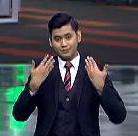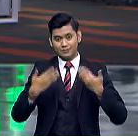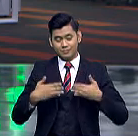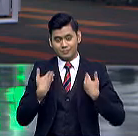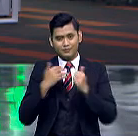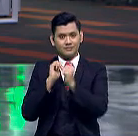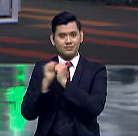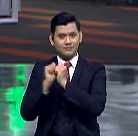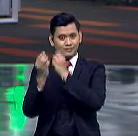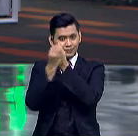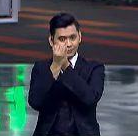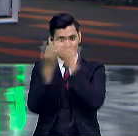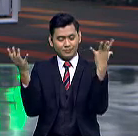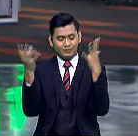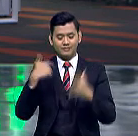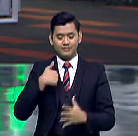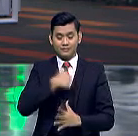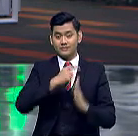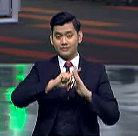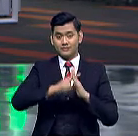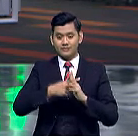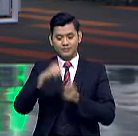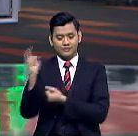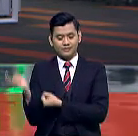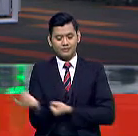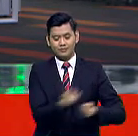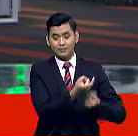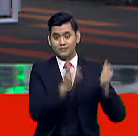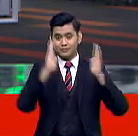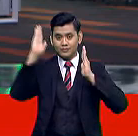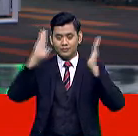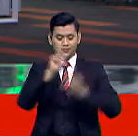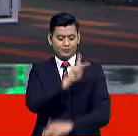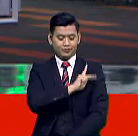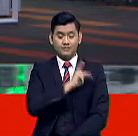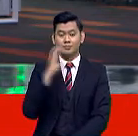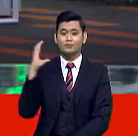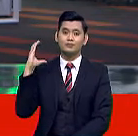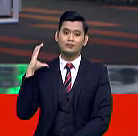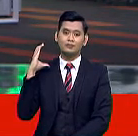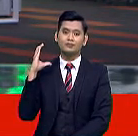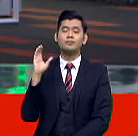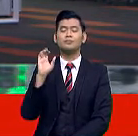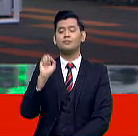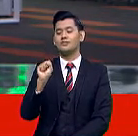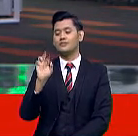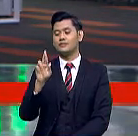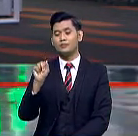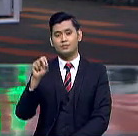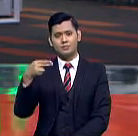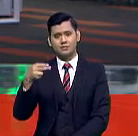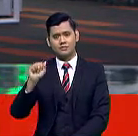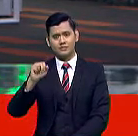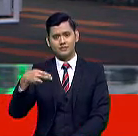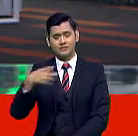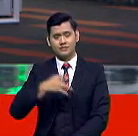Komodo Husein begitu mereka dengan perkembangan hoki negara ketua jurulatih skor kebangsaan harus sabar as akui semakin bimbang